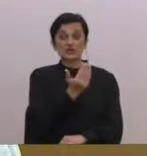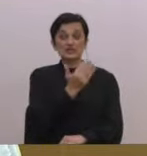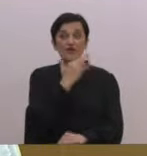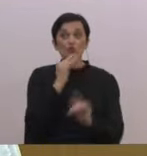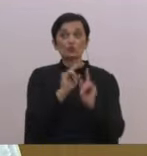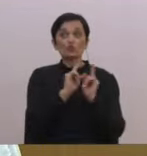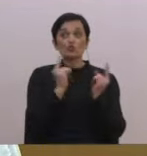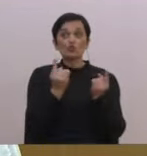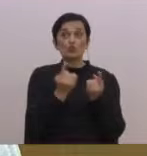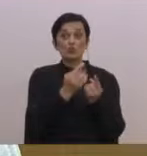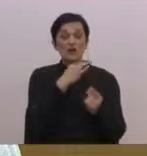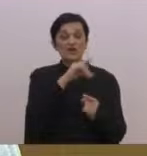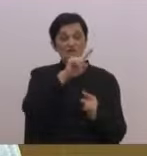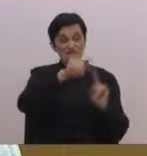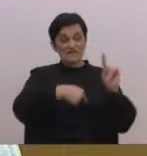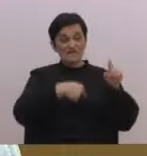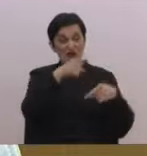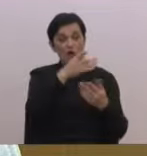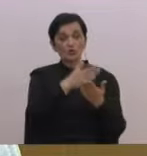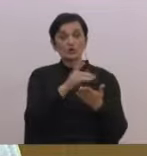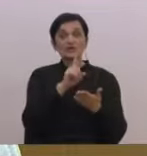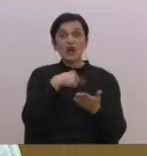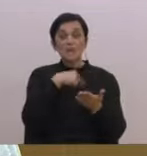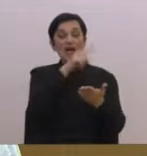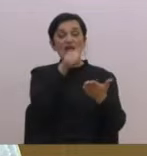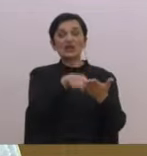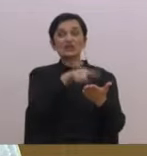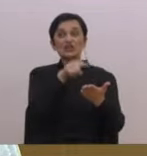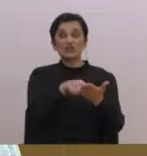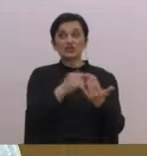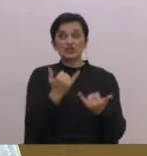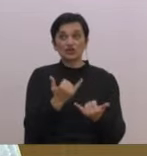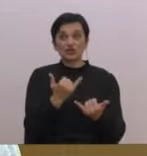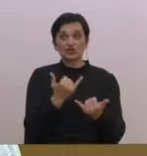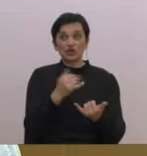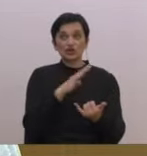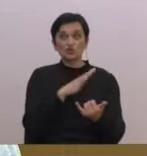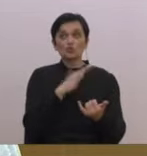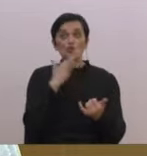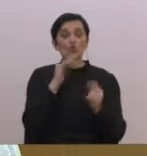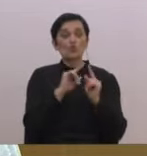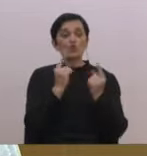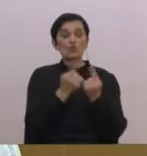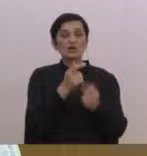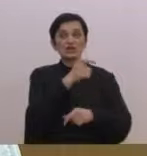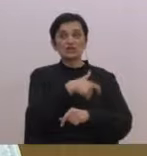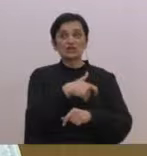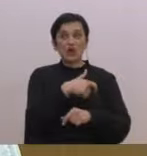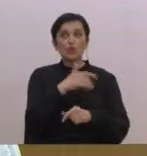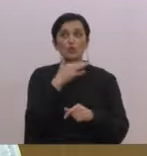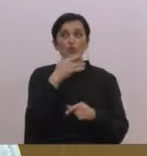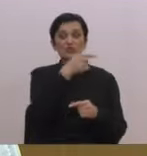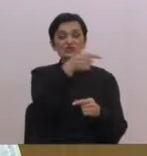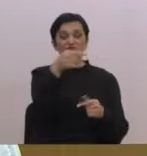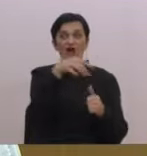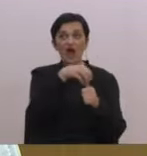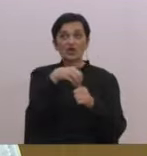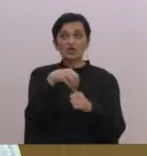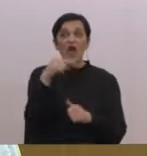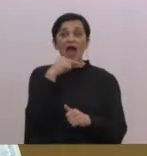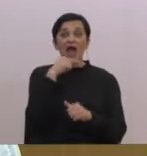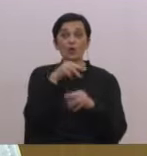basan mi pasuchi, tu al de bulero, ai misilor, rakit ho zeci metau si, trei sact armut generi, od numbrul este bis, europi, maciori, numbrul este bis, hoa lidere, mi tu metese, kodom,